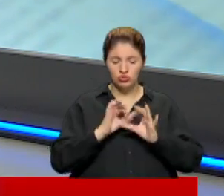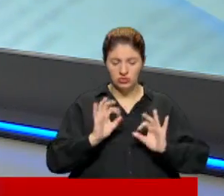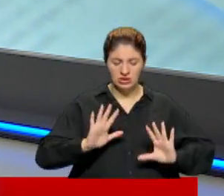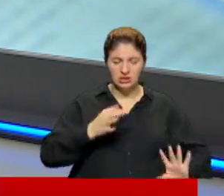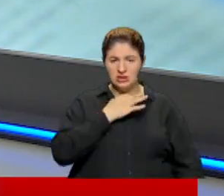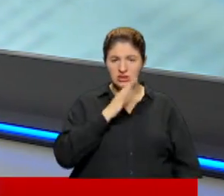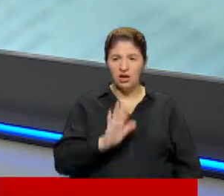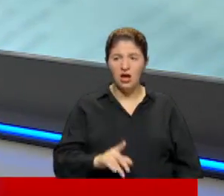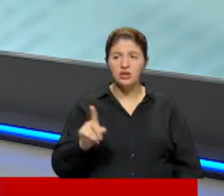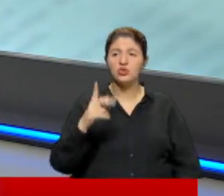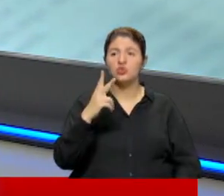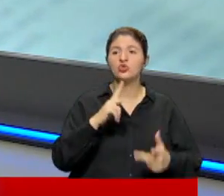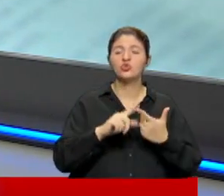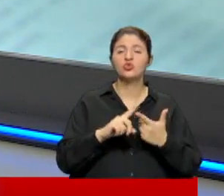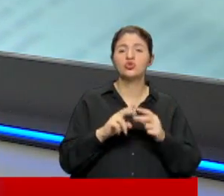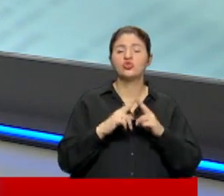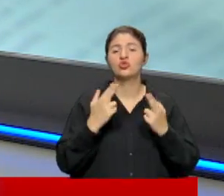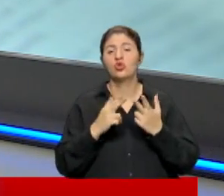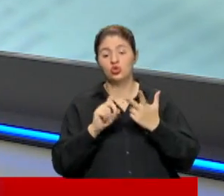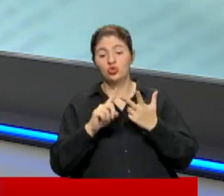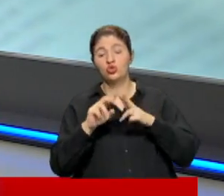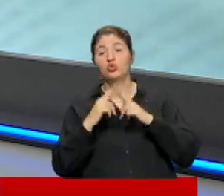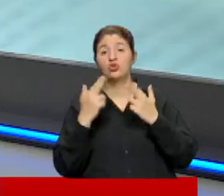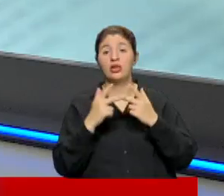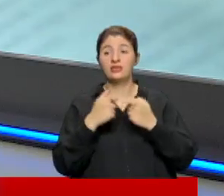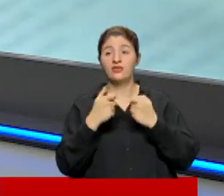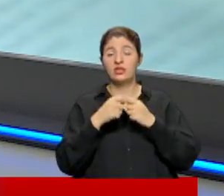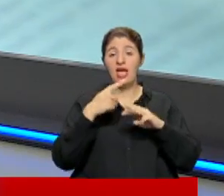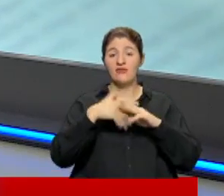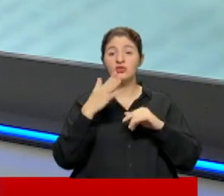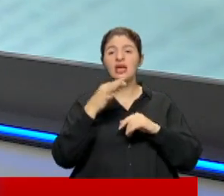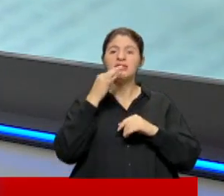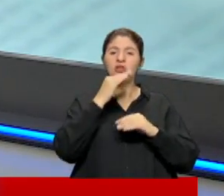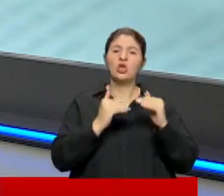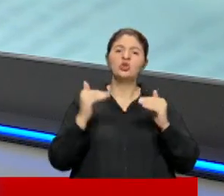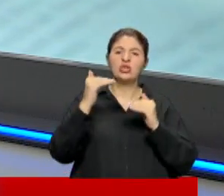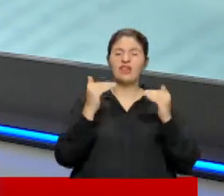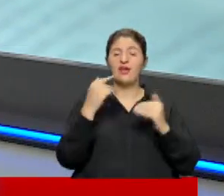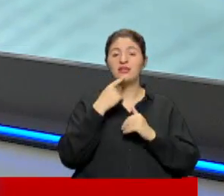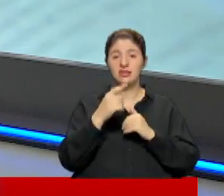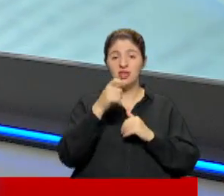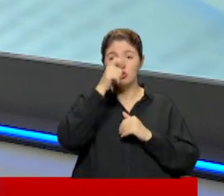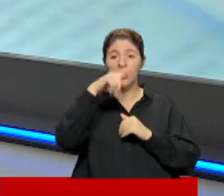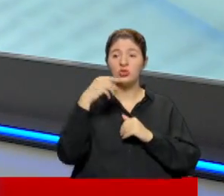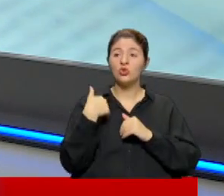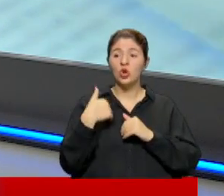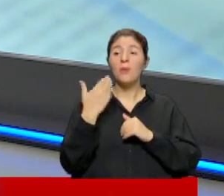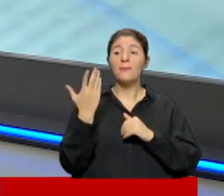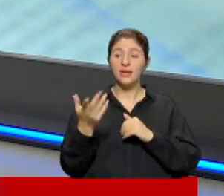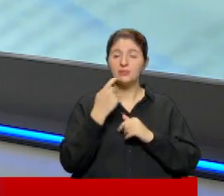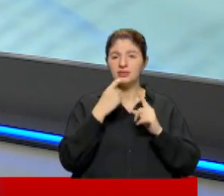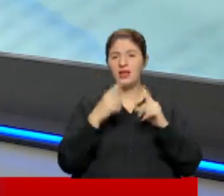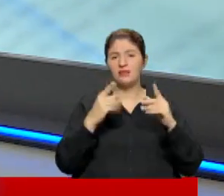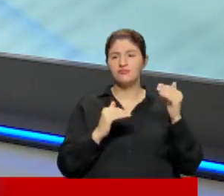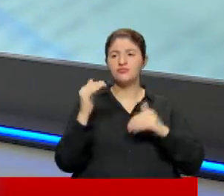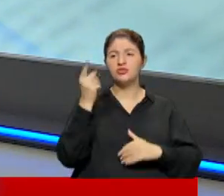enflasyonda 3 Dünya Savaşı iktidar enflasyon için nispeten Yüksek seviye diye açıklama yapsa da tüyük verileri bile yıllık artışı